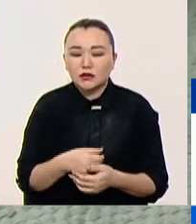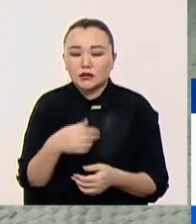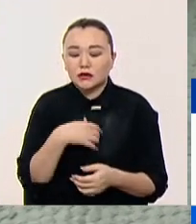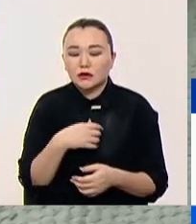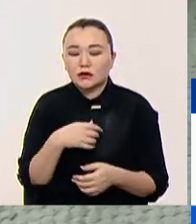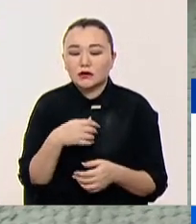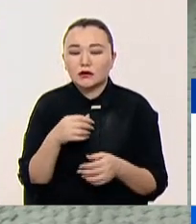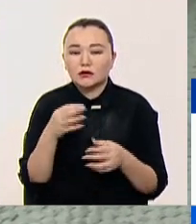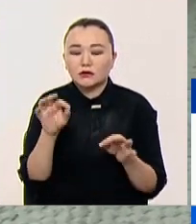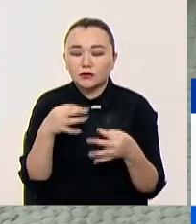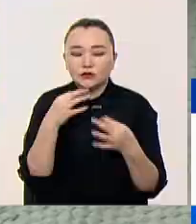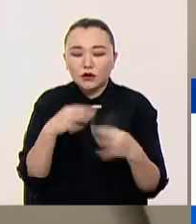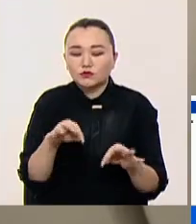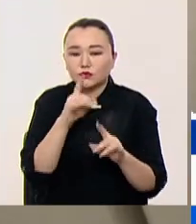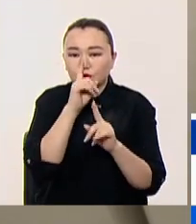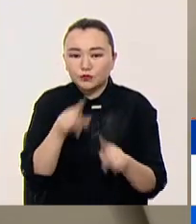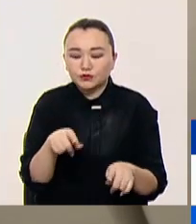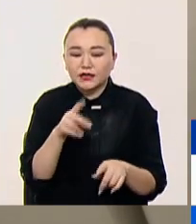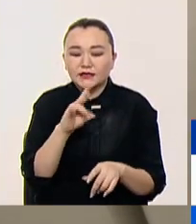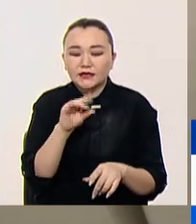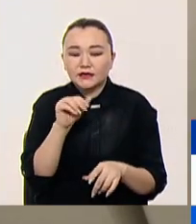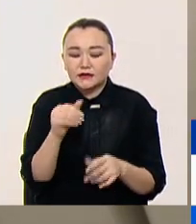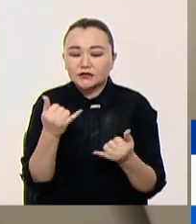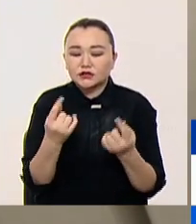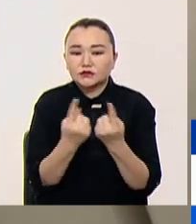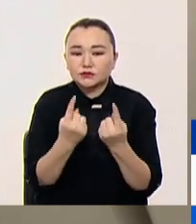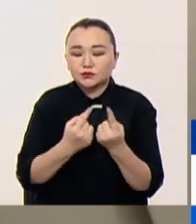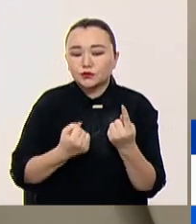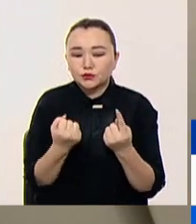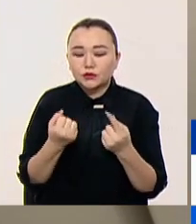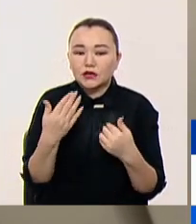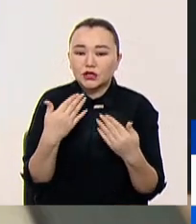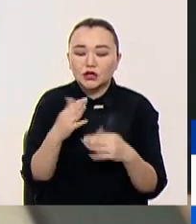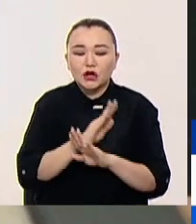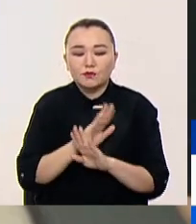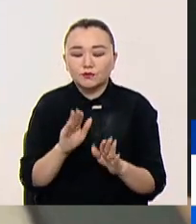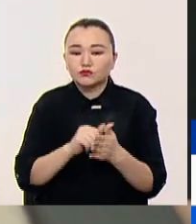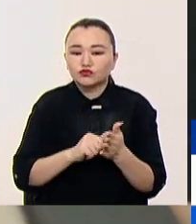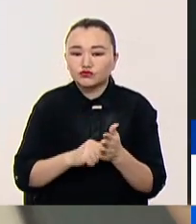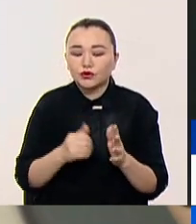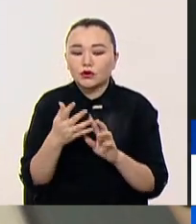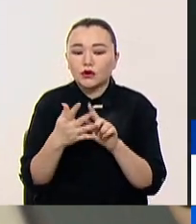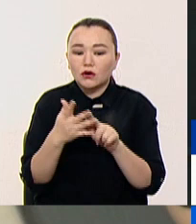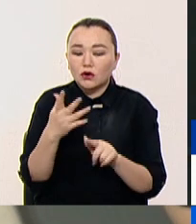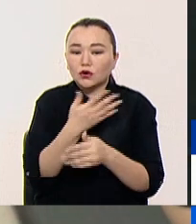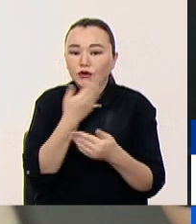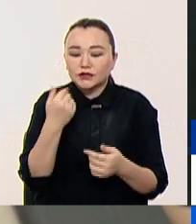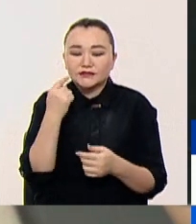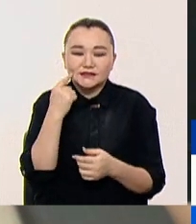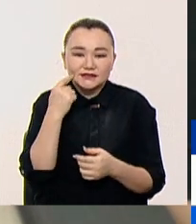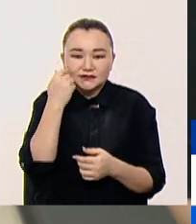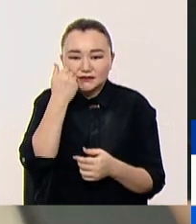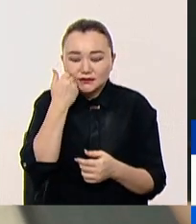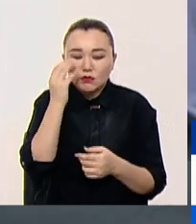не жеткізбейді, допускать етпейді деді. Никита қазір сыныптас достарымен де жақын араласпайды екен, себебі саусақтарының жоқтығынан қысылып